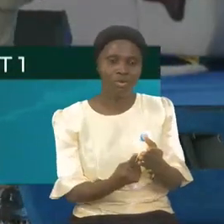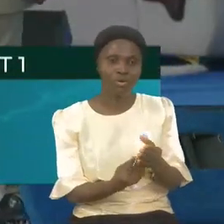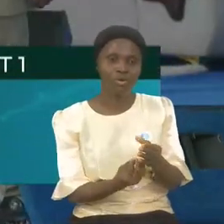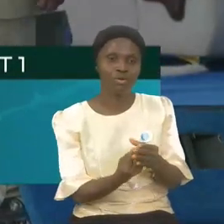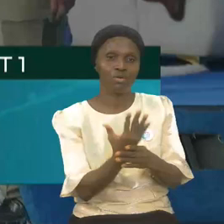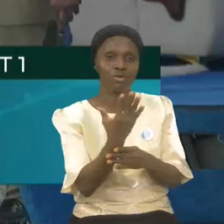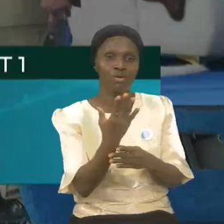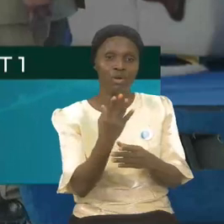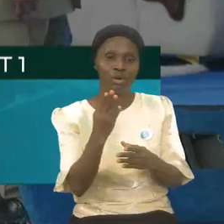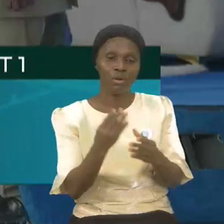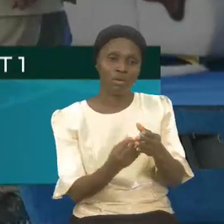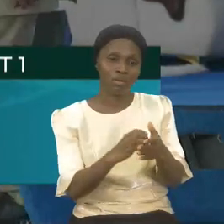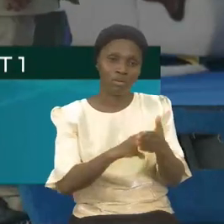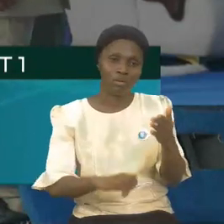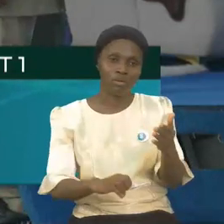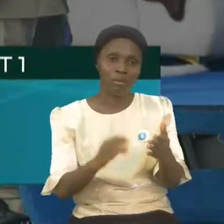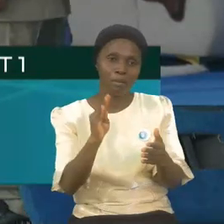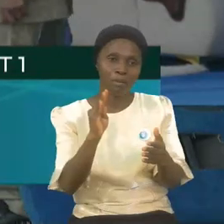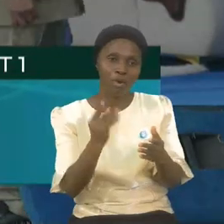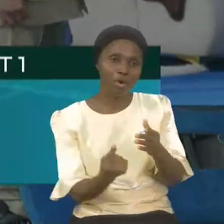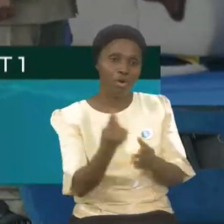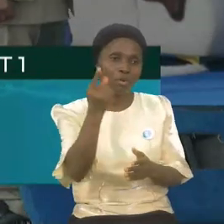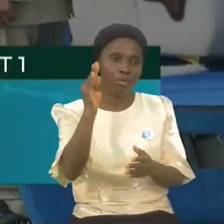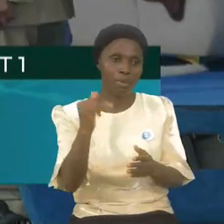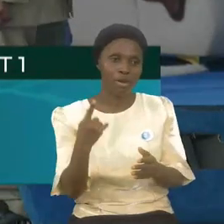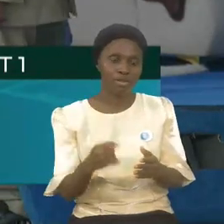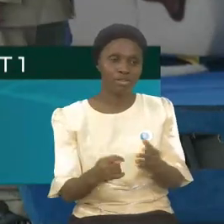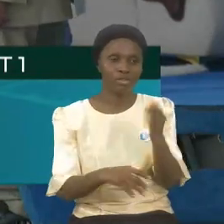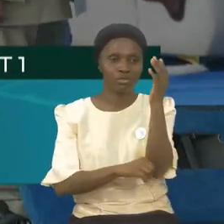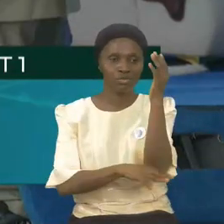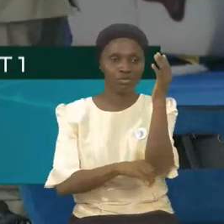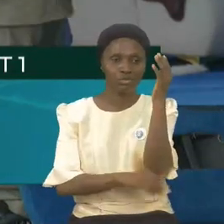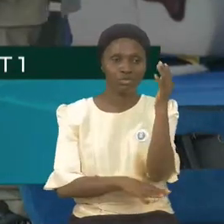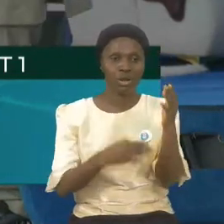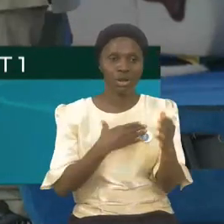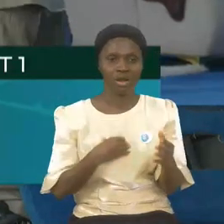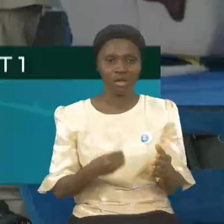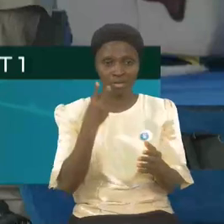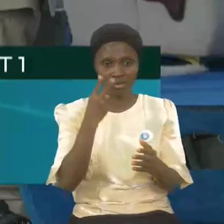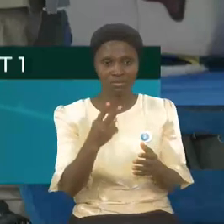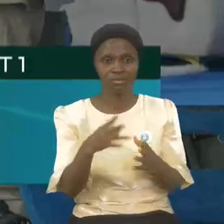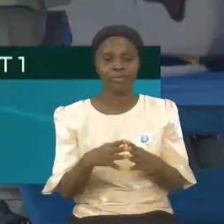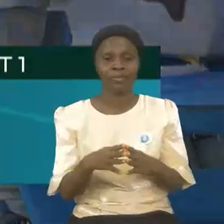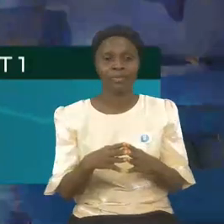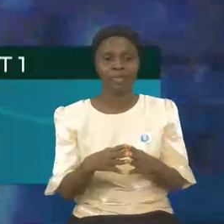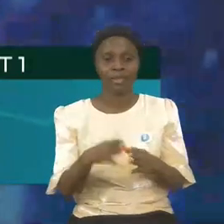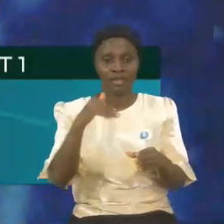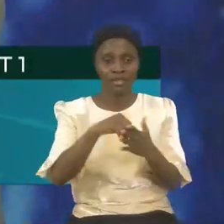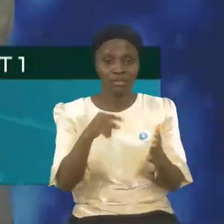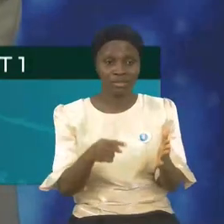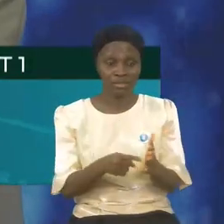cornes furent arrachées devant cette porte il